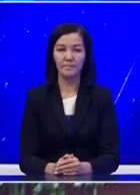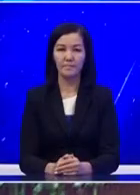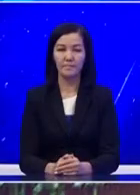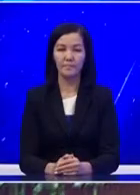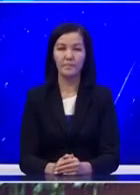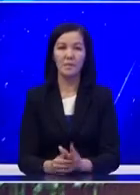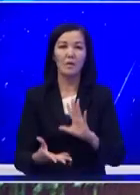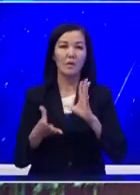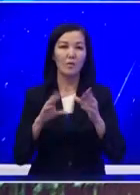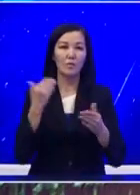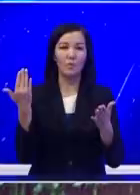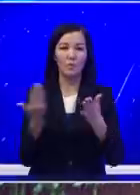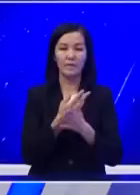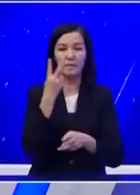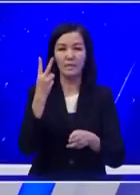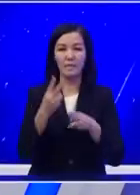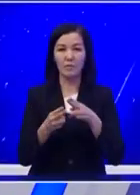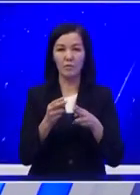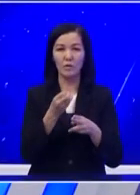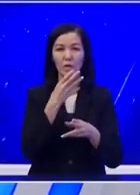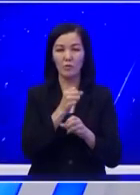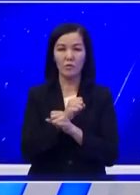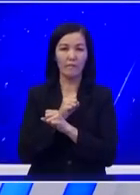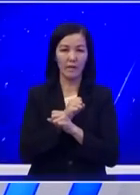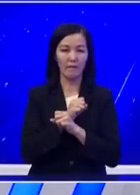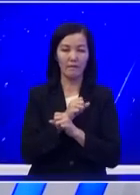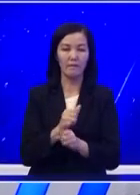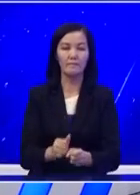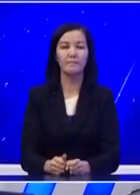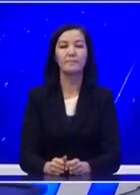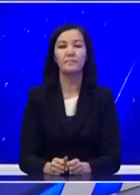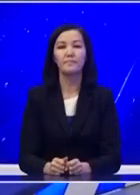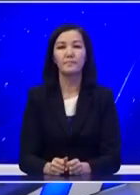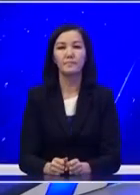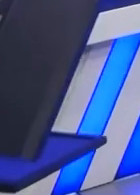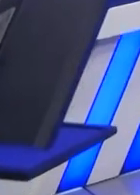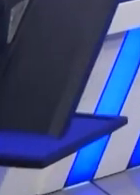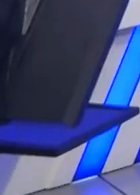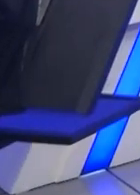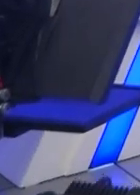Это была вся информация к этому часу. Спасибо за внимание. Хороших вам выходных. До свидания.